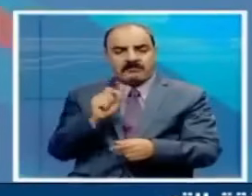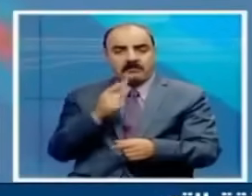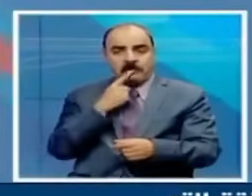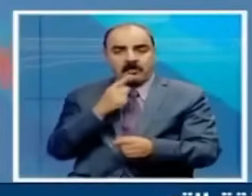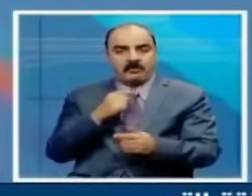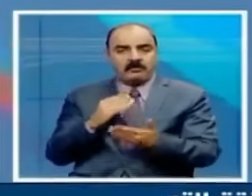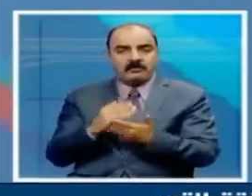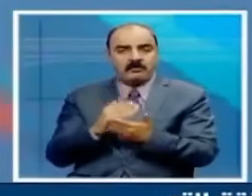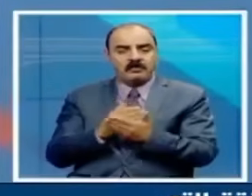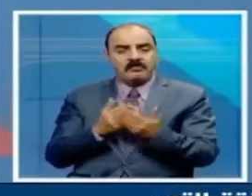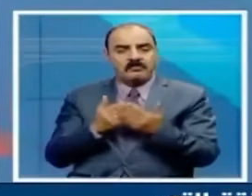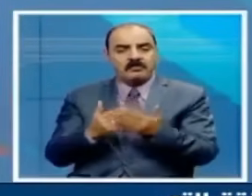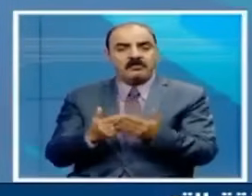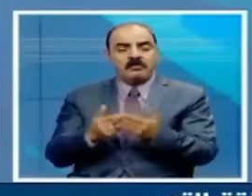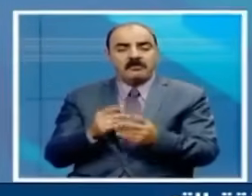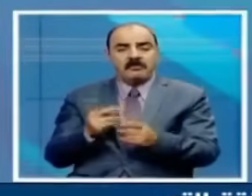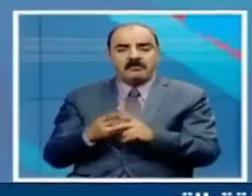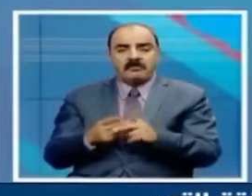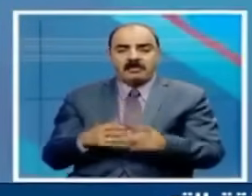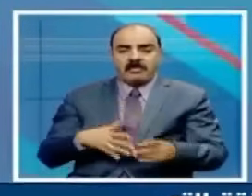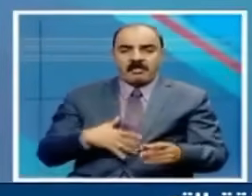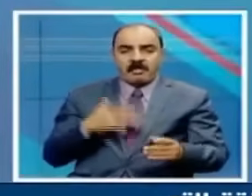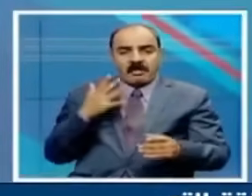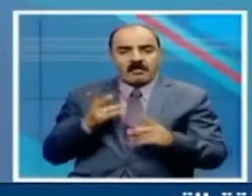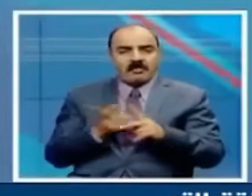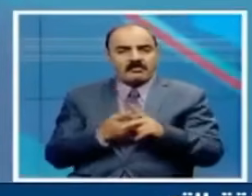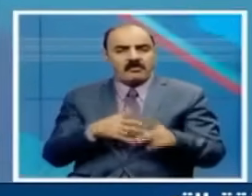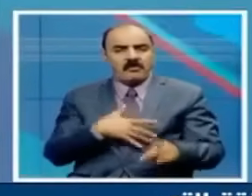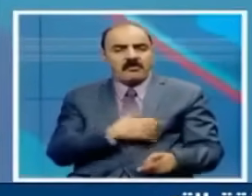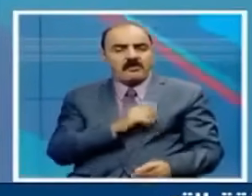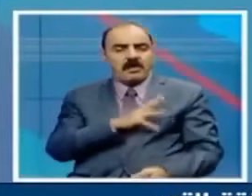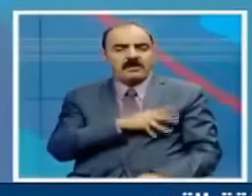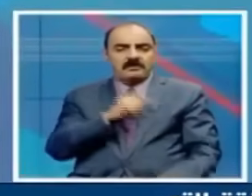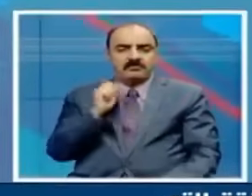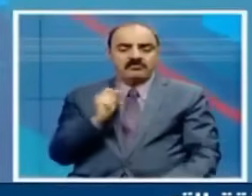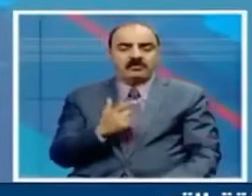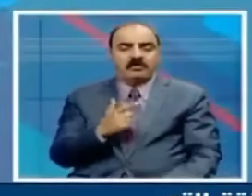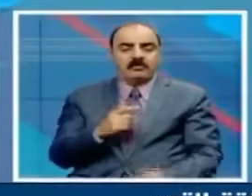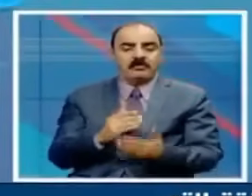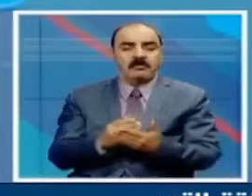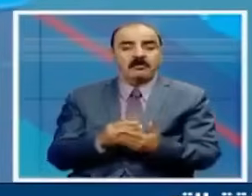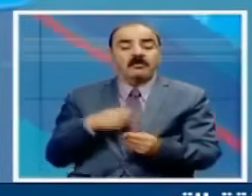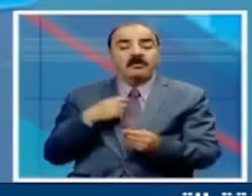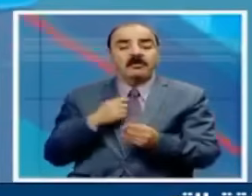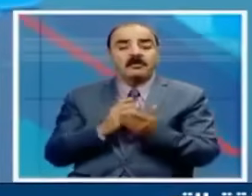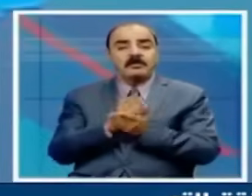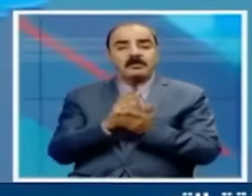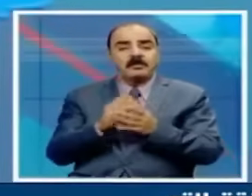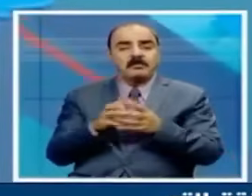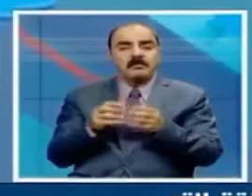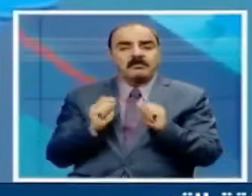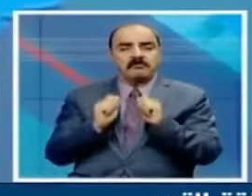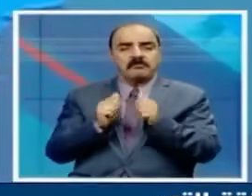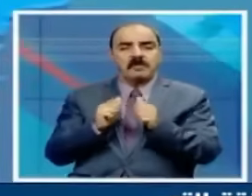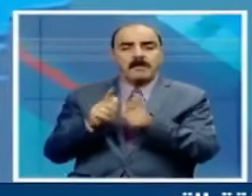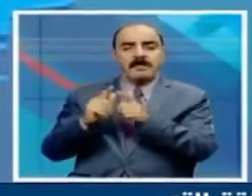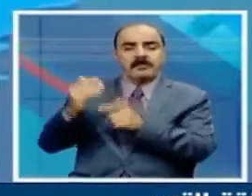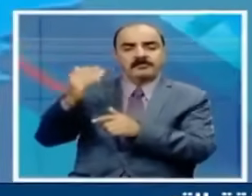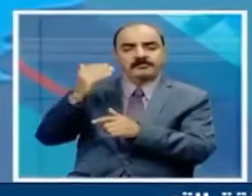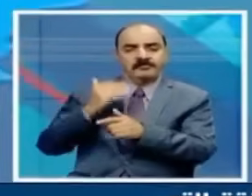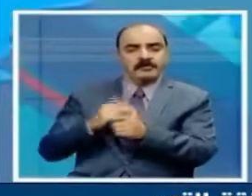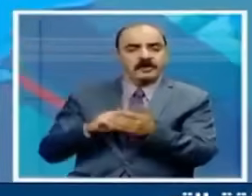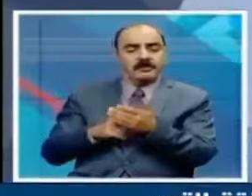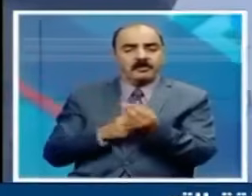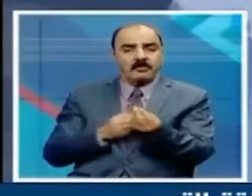الدولية الخاصة بضمان توفير الاحتياجات الملحة لسكان غزة بشكل فوري. وخلال لقاء شكري مع